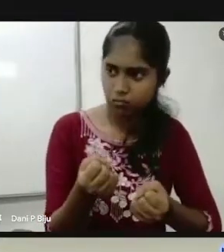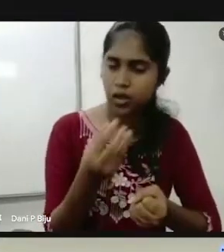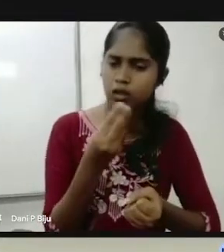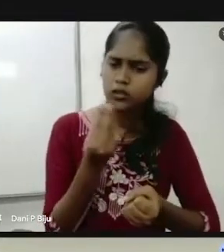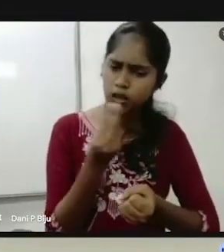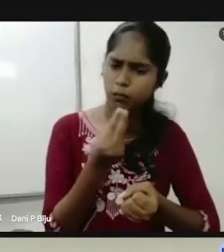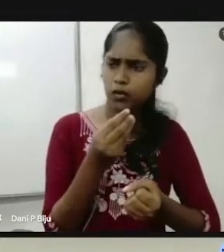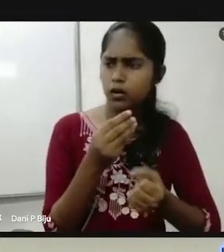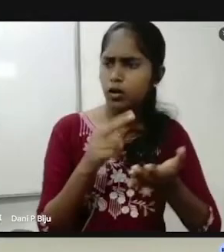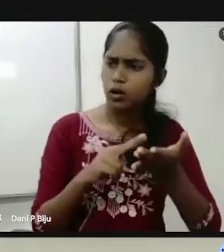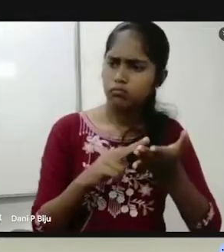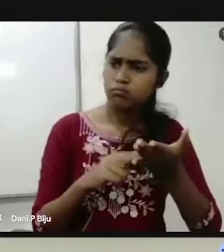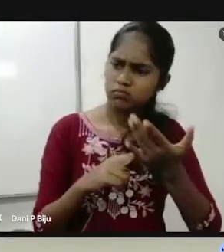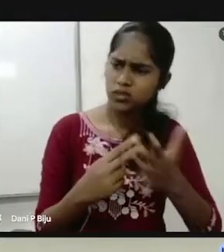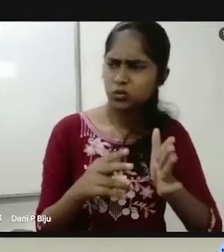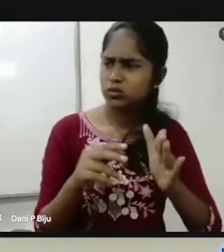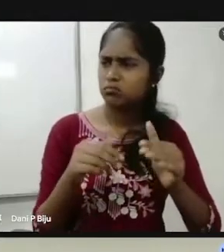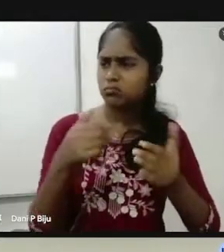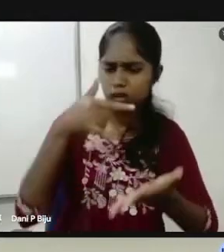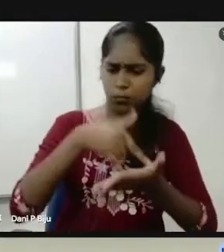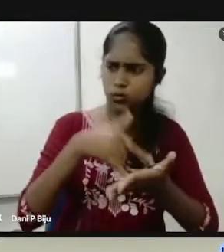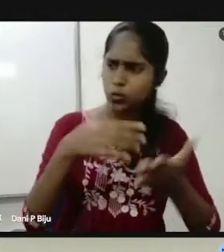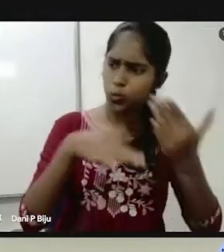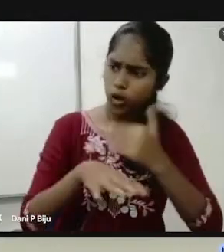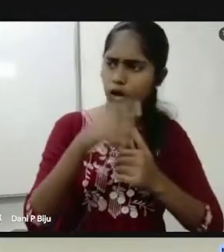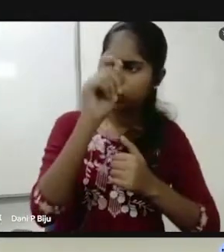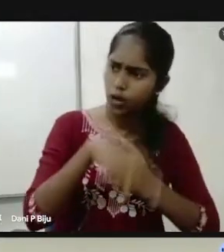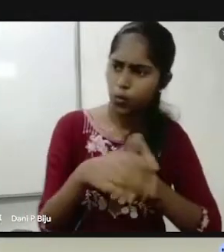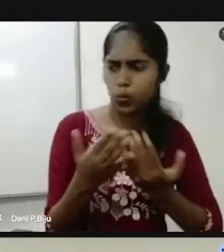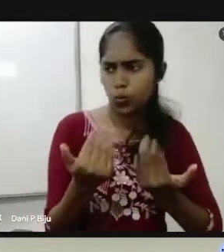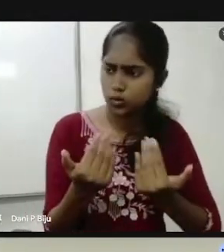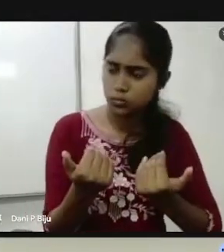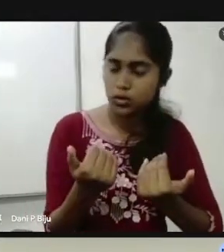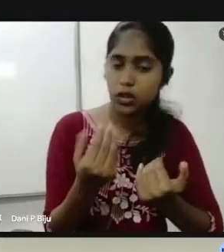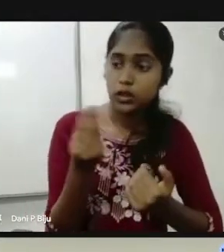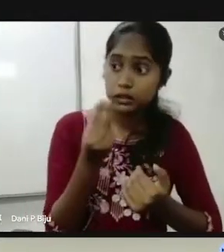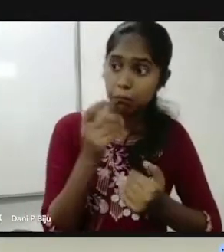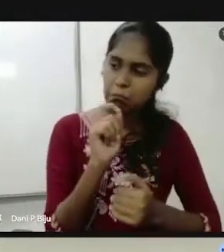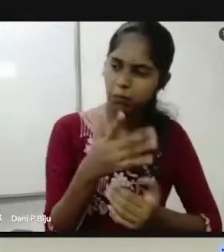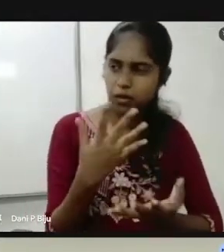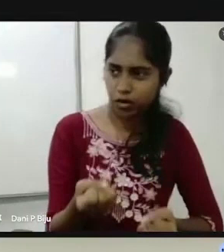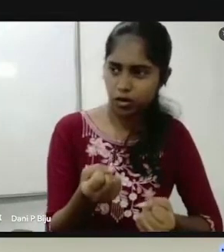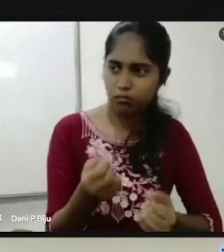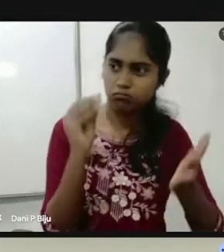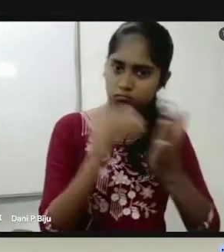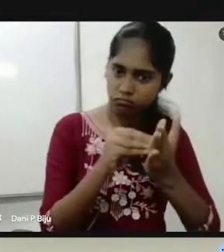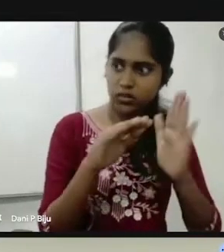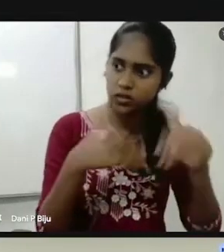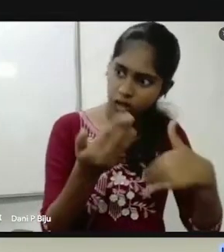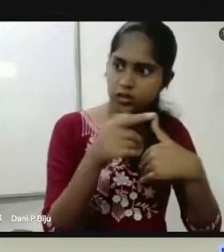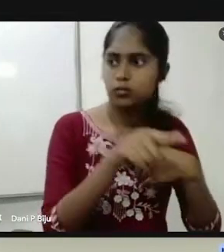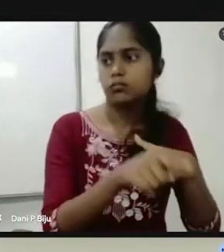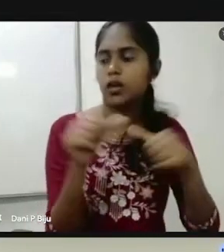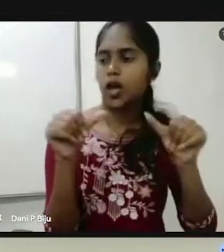അപ്പൊ നമുക്ക് അതിന്റെ നമുക്ക് അതിന്റെ പേയ്മെന്റ് ഉണ്ടോ ഇല്ലയോ എന്നുള്ളത് നമ്മൾ നോക്കണം. അവർക്ക് അത് അഫോർഡ് ചെയ്യാൻ പറ്റുമോ ഇല്ലയോ എന്നുള്ളത്.